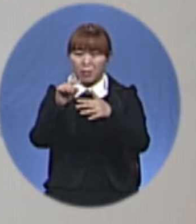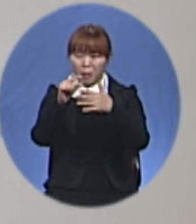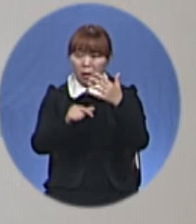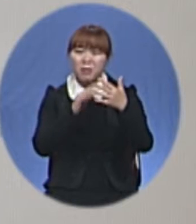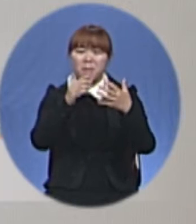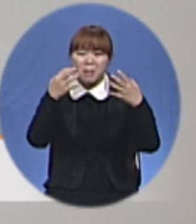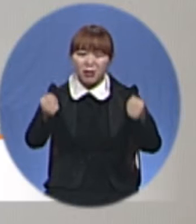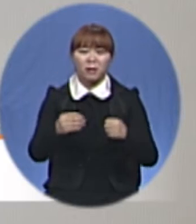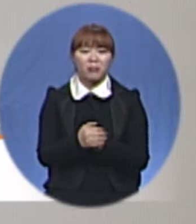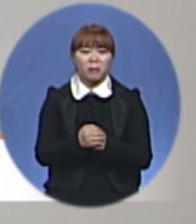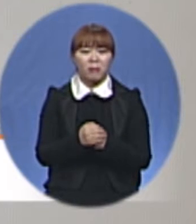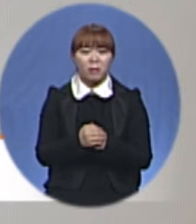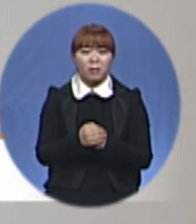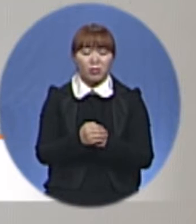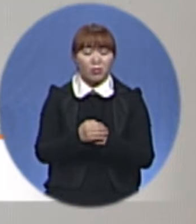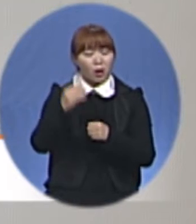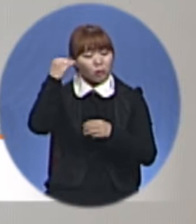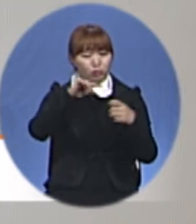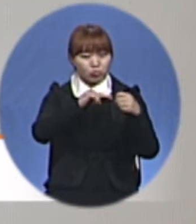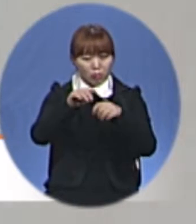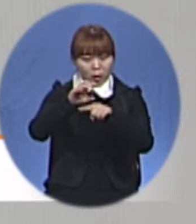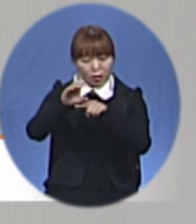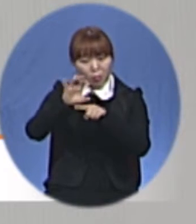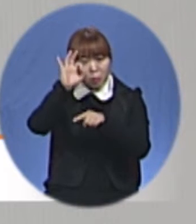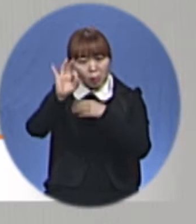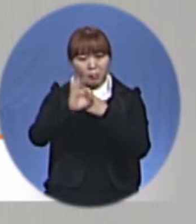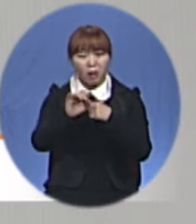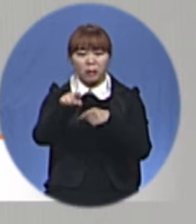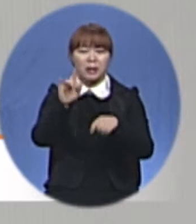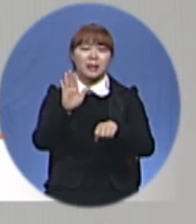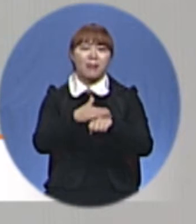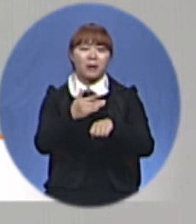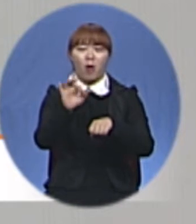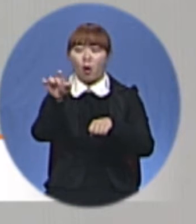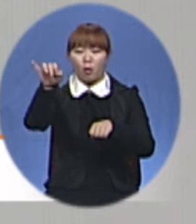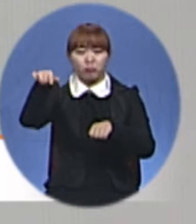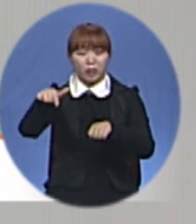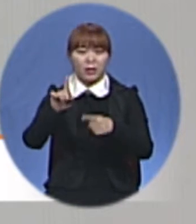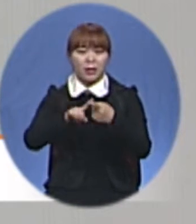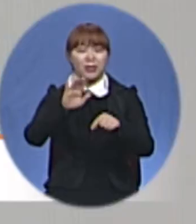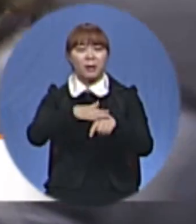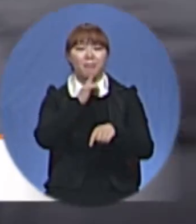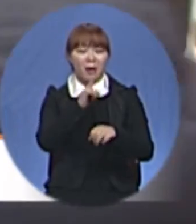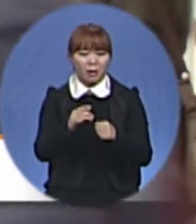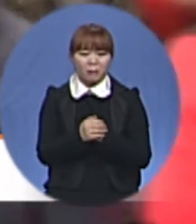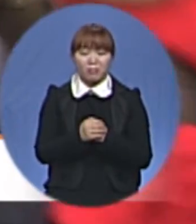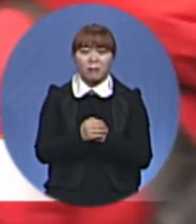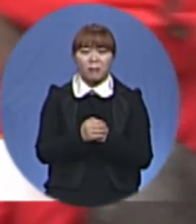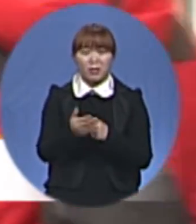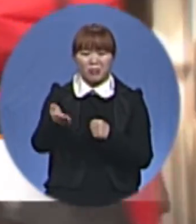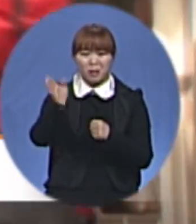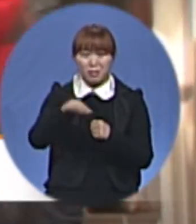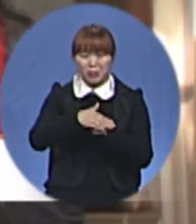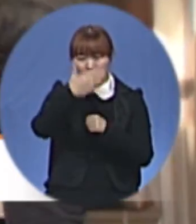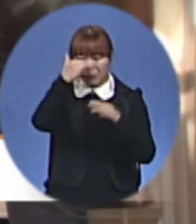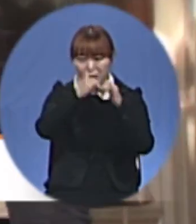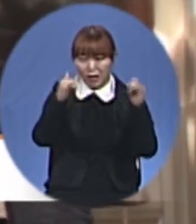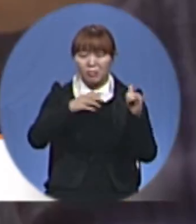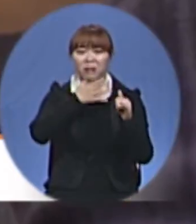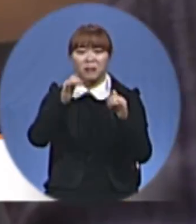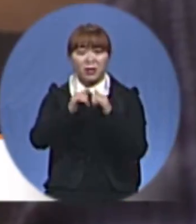많습니다. 국어사전에서 오뎅은 어묵의 잘못된 표현으로 돼 있습니다. 하지만